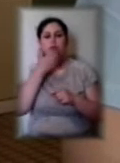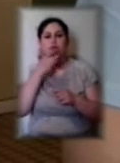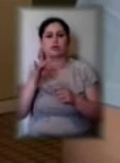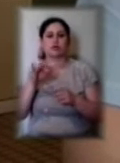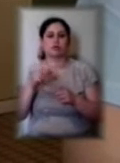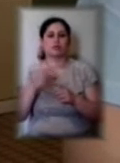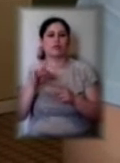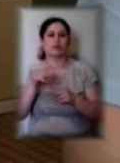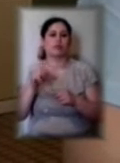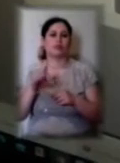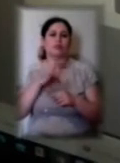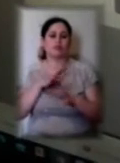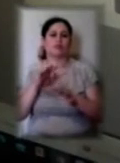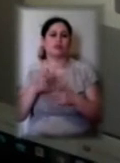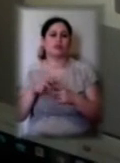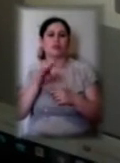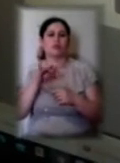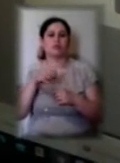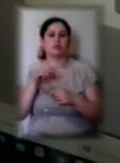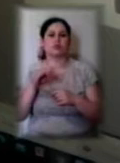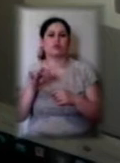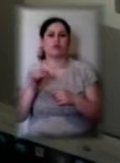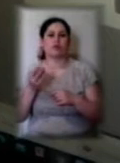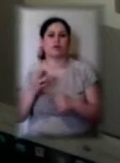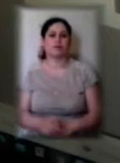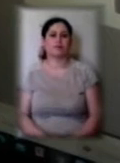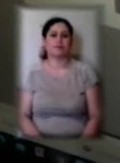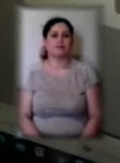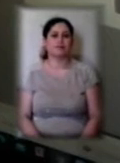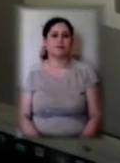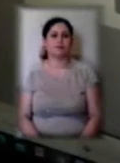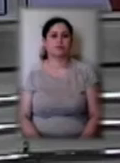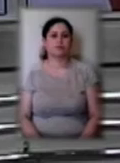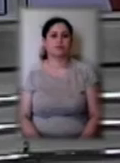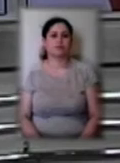повинна відбуватись в пунктах тестування. Ксенія Сівіна, В'ячеслав Ходос. Новини на Суспільному. Херсон.